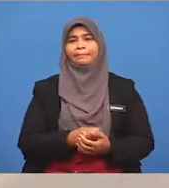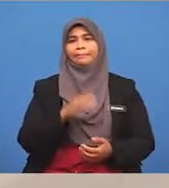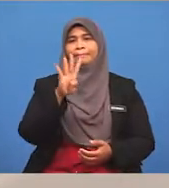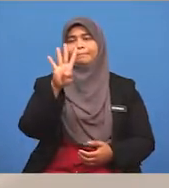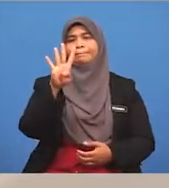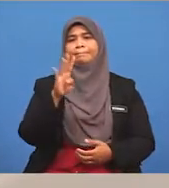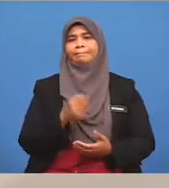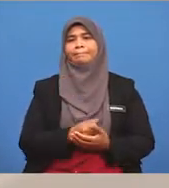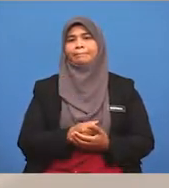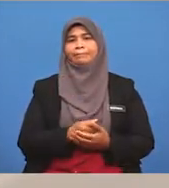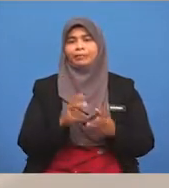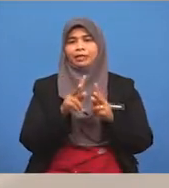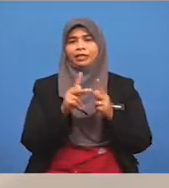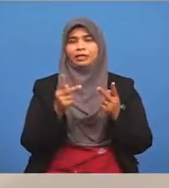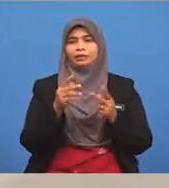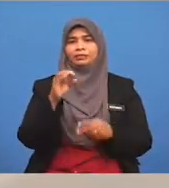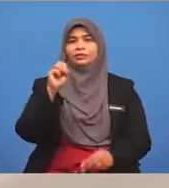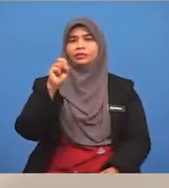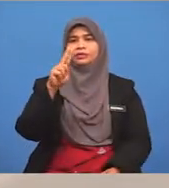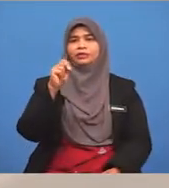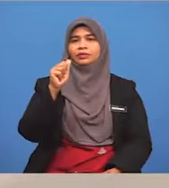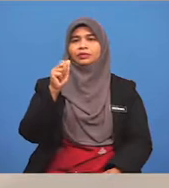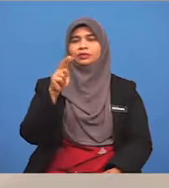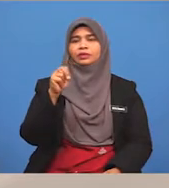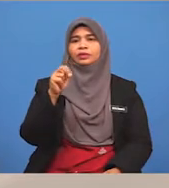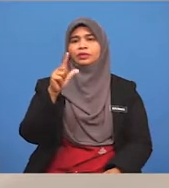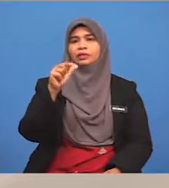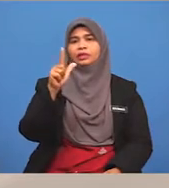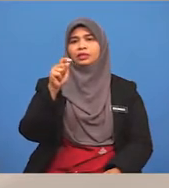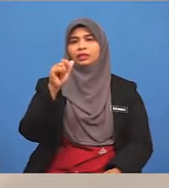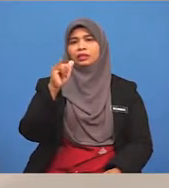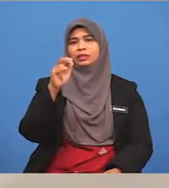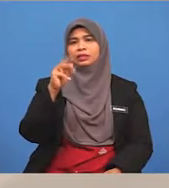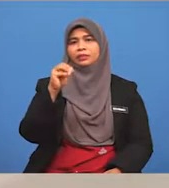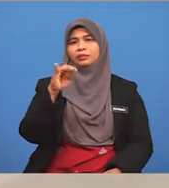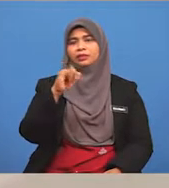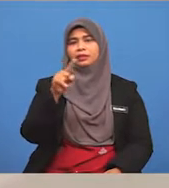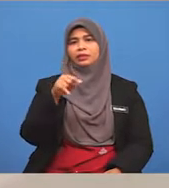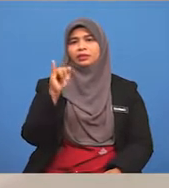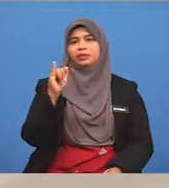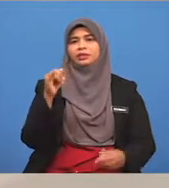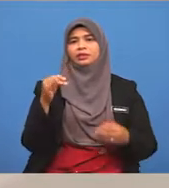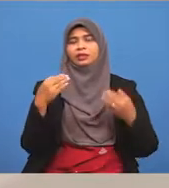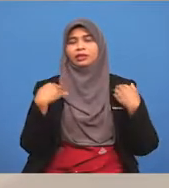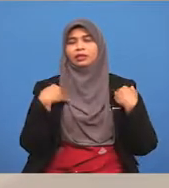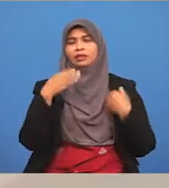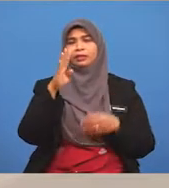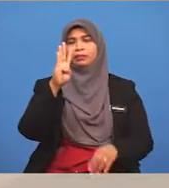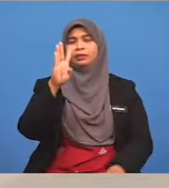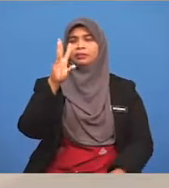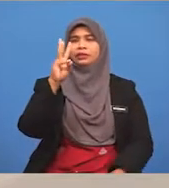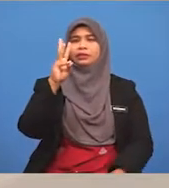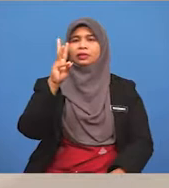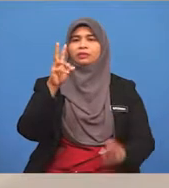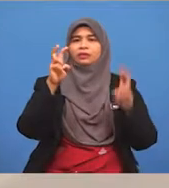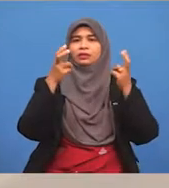Keempat, kitab Sunan At-Tirmizi. Kitab ini mengandungi 46 tajuk besar